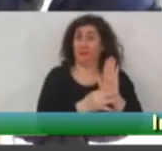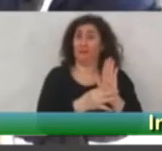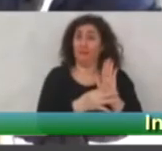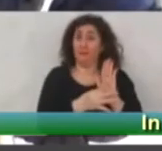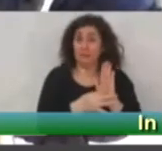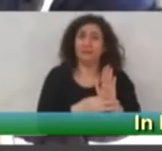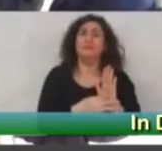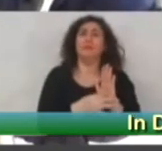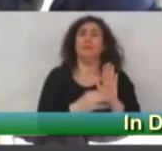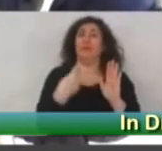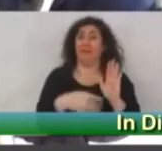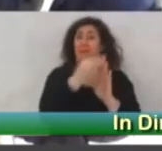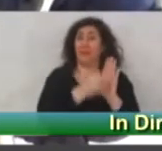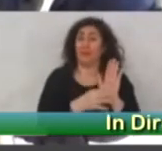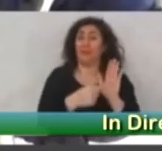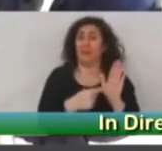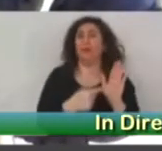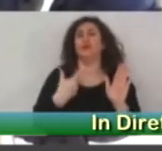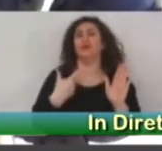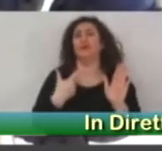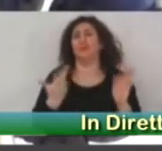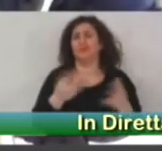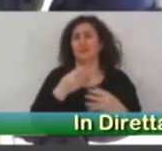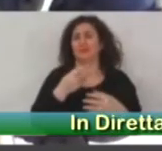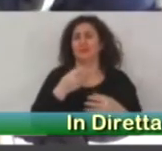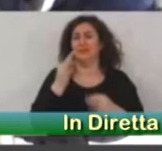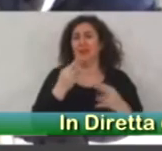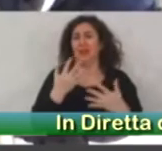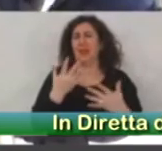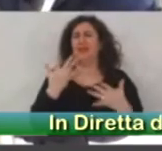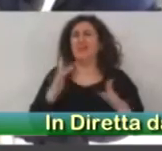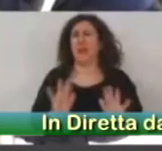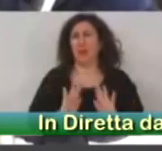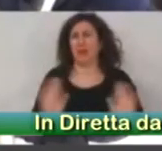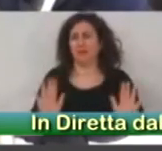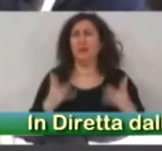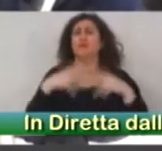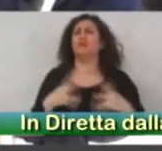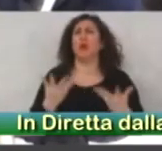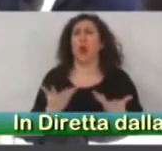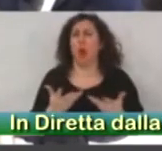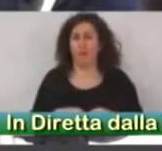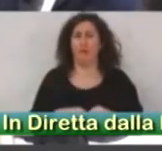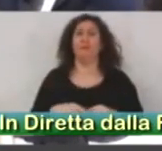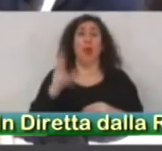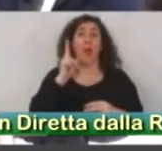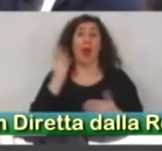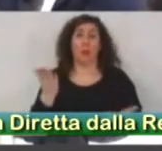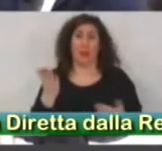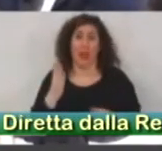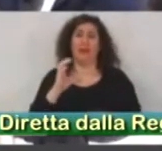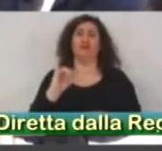Questa misura, come vi dicevo, ha in sé la sua semplicità. Come funziona? Funziona che il parrucchiere